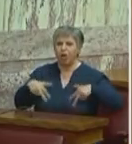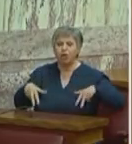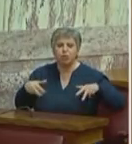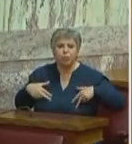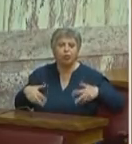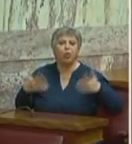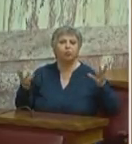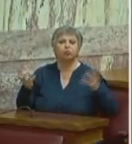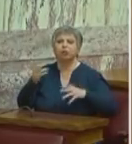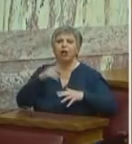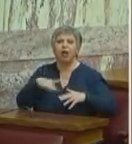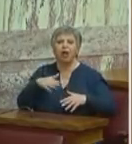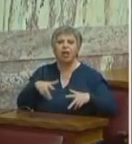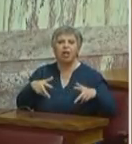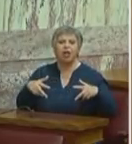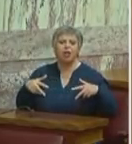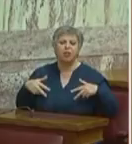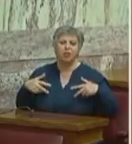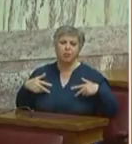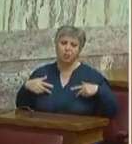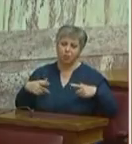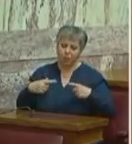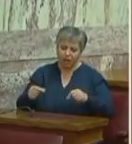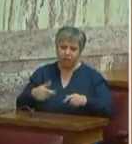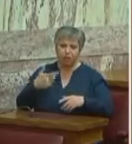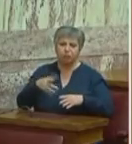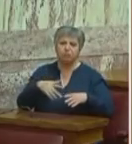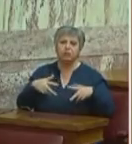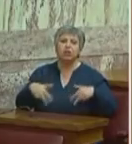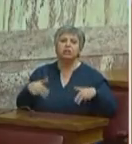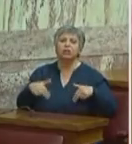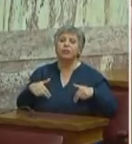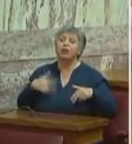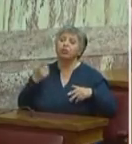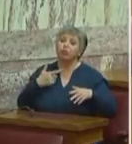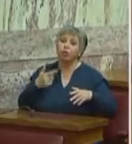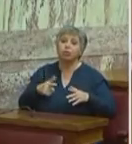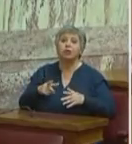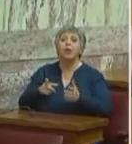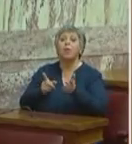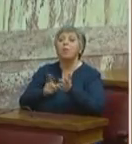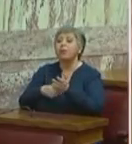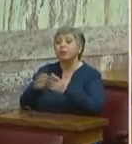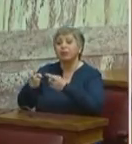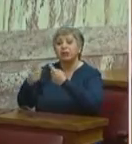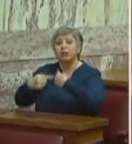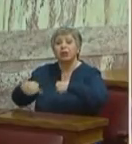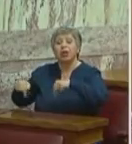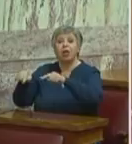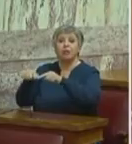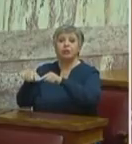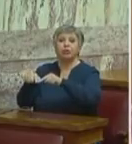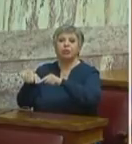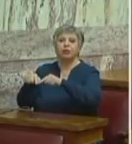κυβερνητικούς παράγοντες. Επομένως, εμπίπτουν στον νόμο περί ευθύνης υπουργών, άρα ψεκάστε, σκουπίστε,